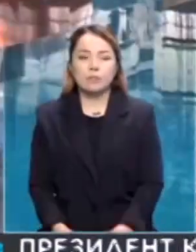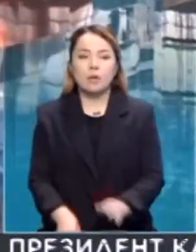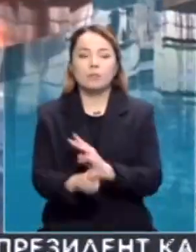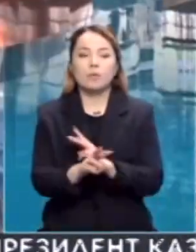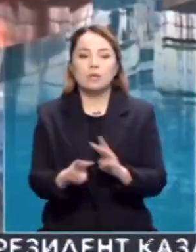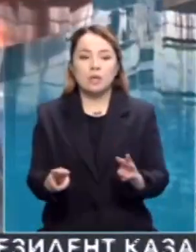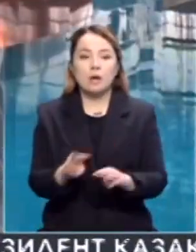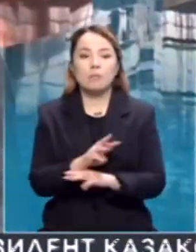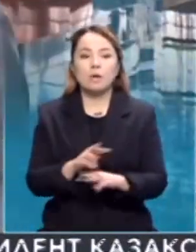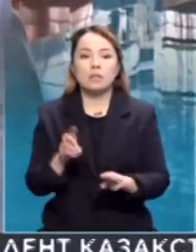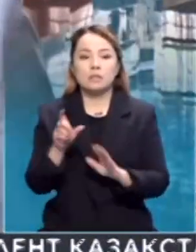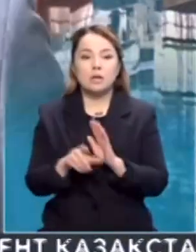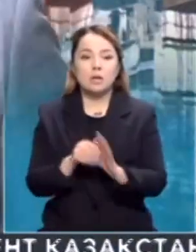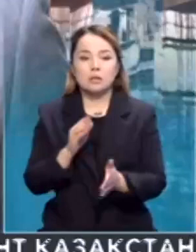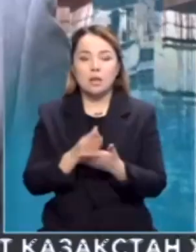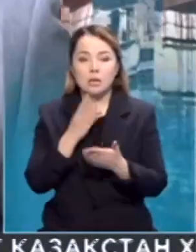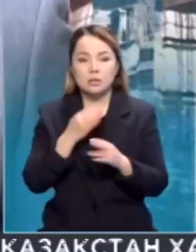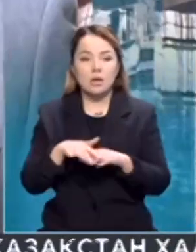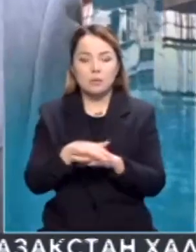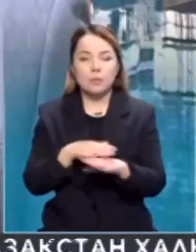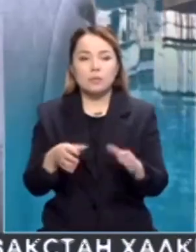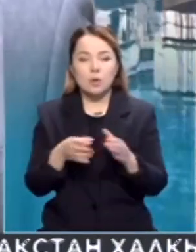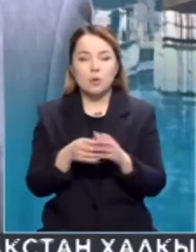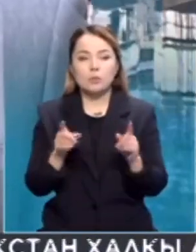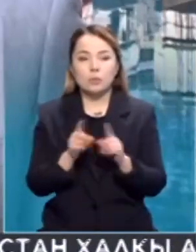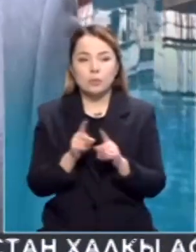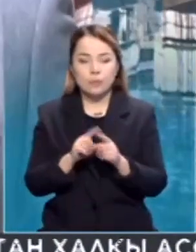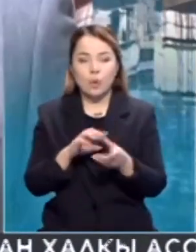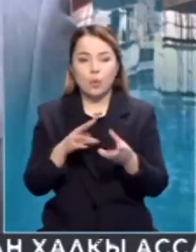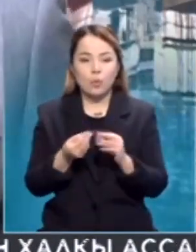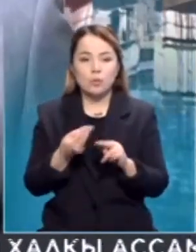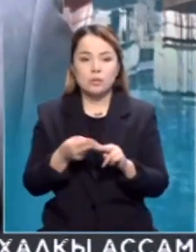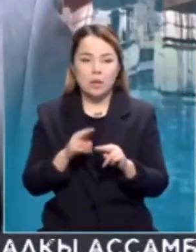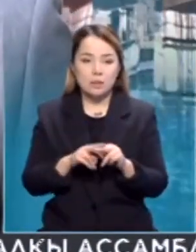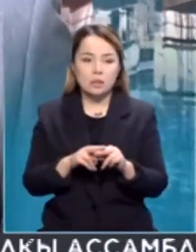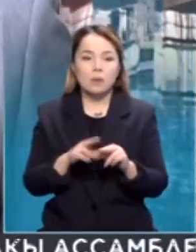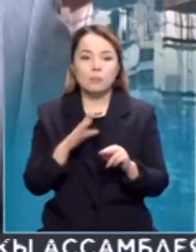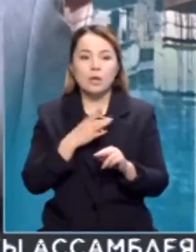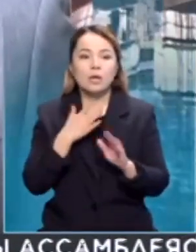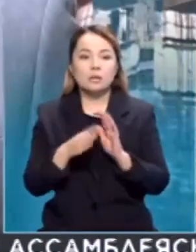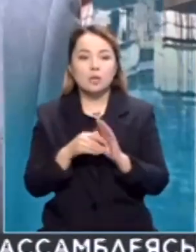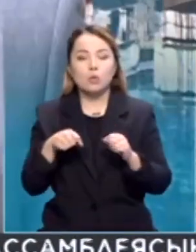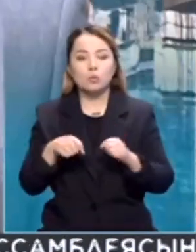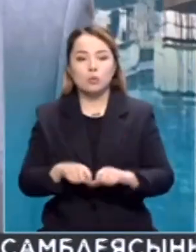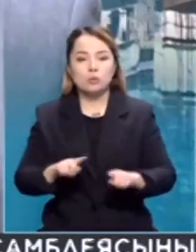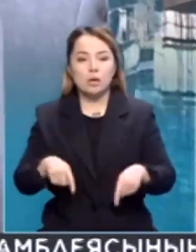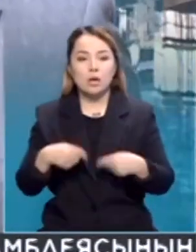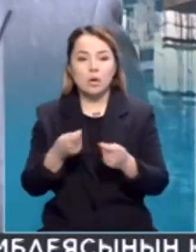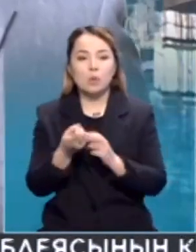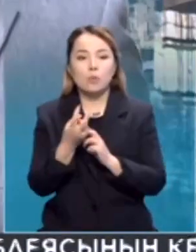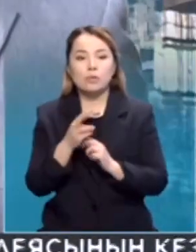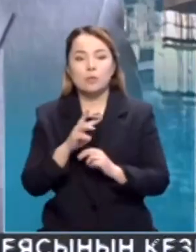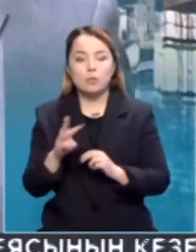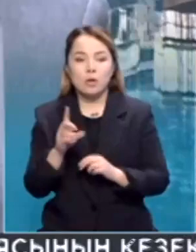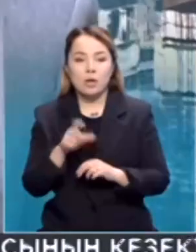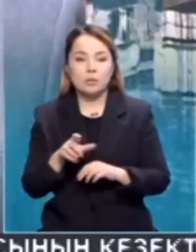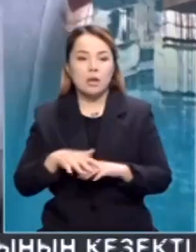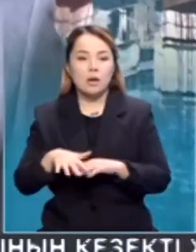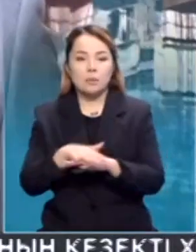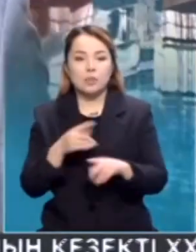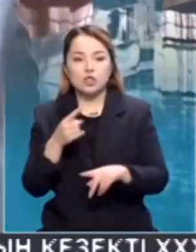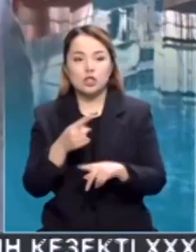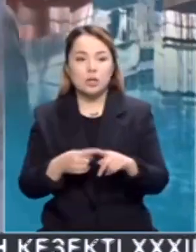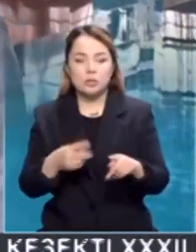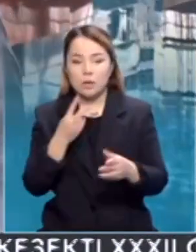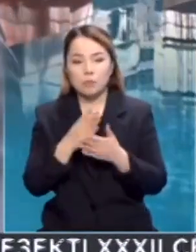Мәжіліс және мәслихат депутаттарын сайлаудың ресми қорытындысына дай. Саяси науқан күні дауыс беруге құқылы 12 миллионнан аса электораттың тең жартысы